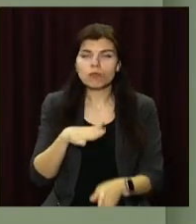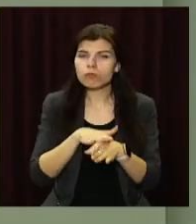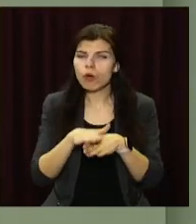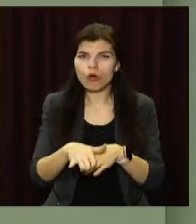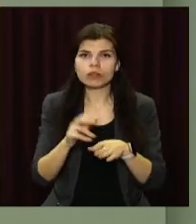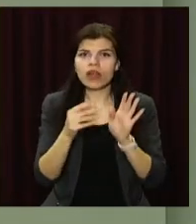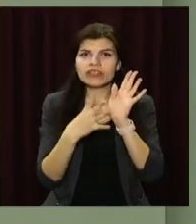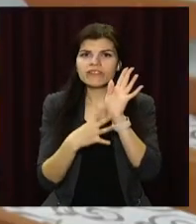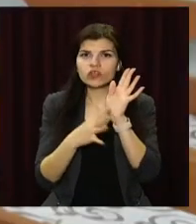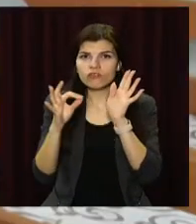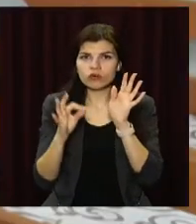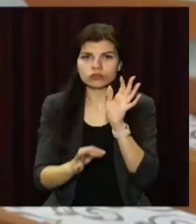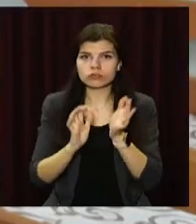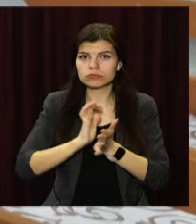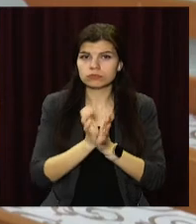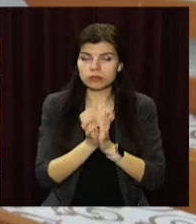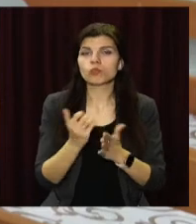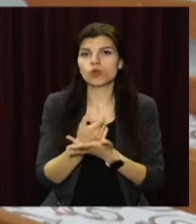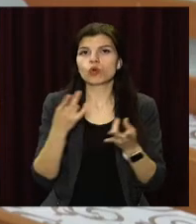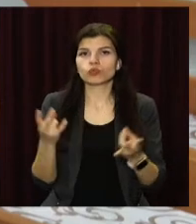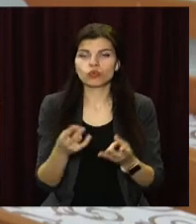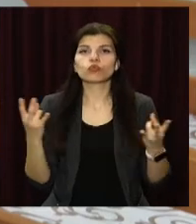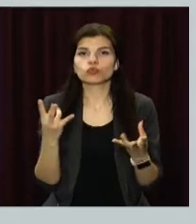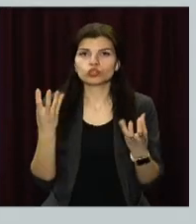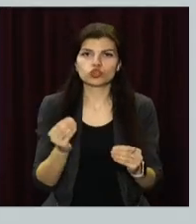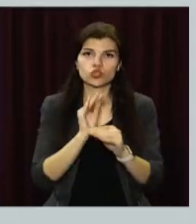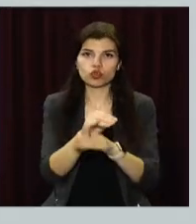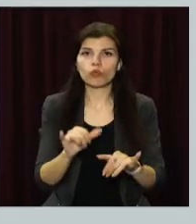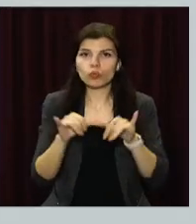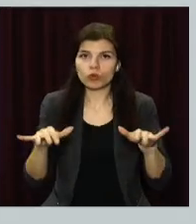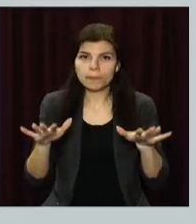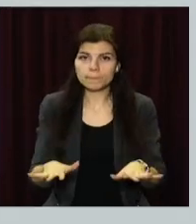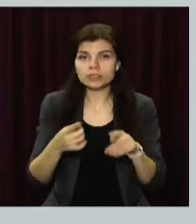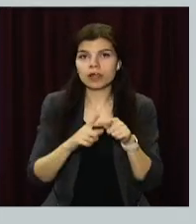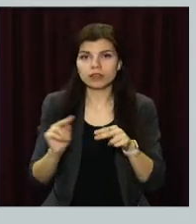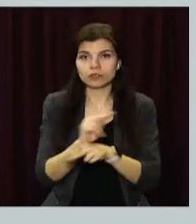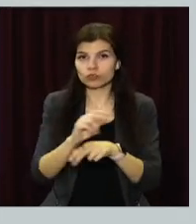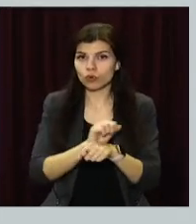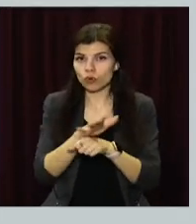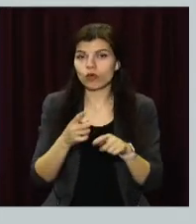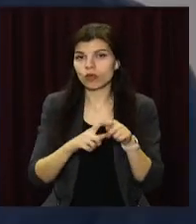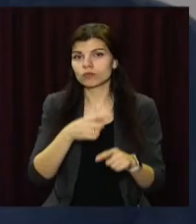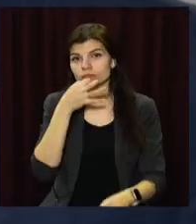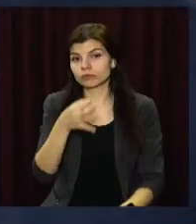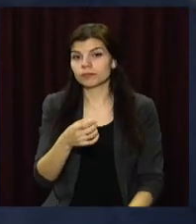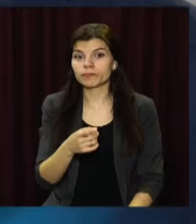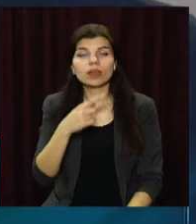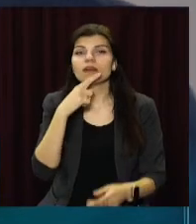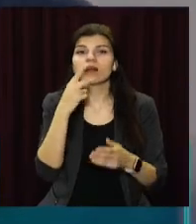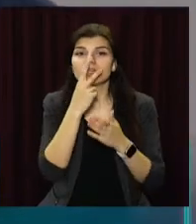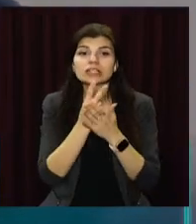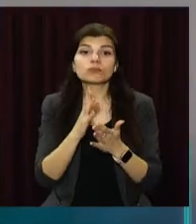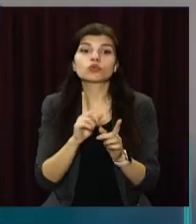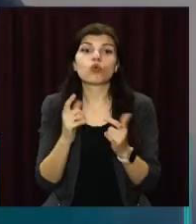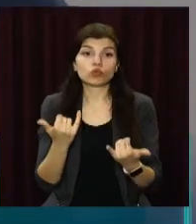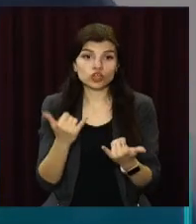на 90%. Отже, з'явилася потреба в облаштуванні додаткової бази для таких пацієнтів, кажуть посадовці. Несмотря на те, що, слава Богу,